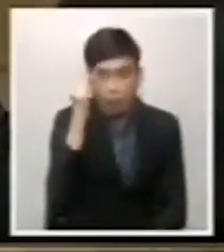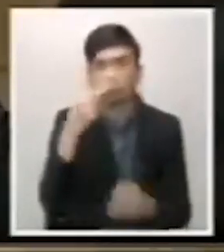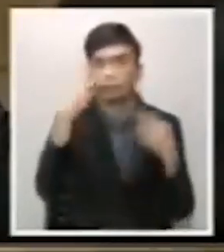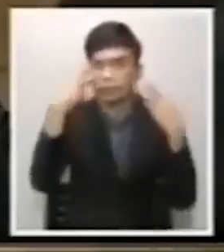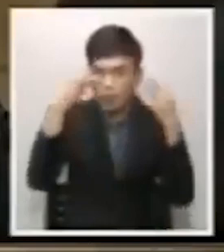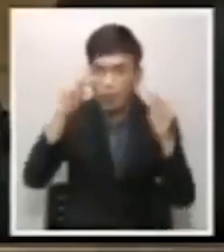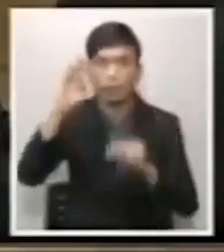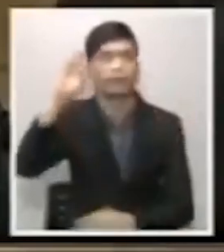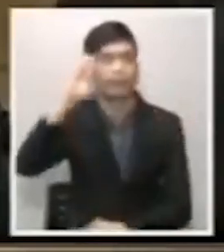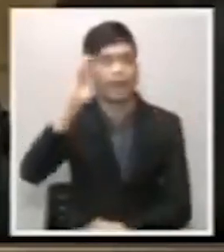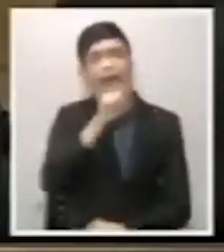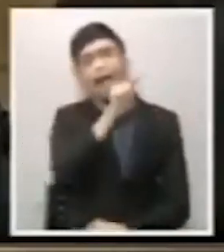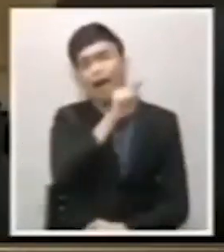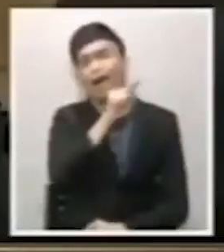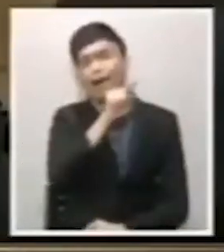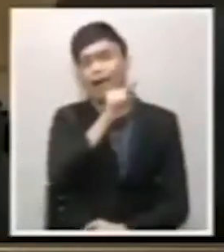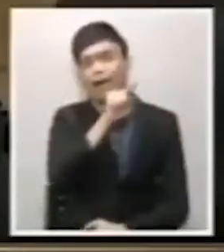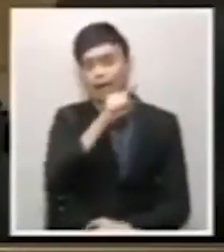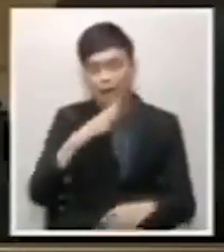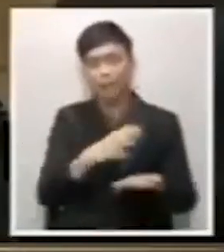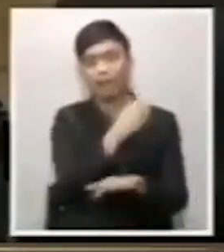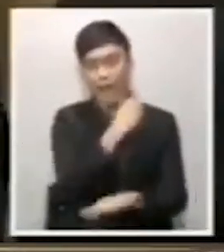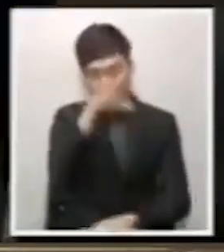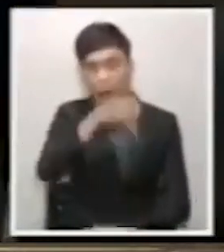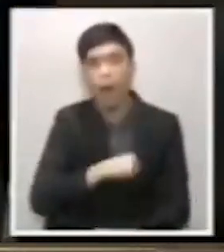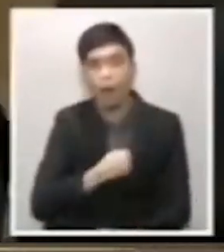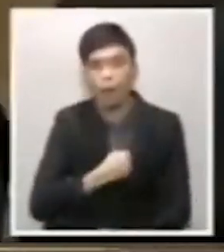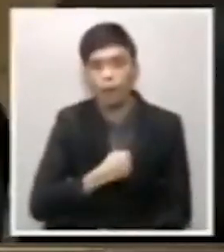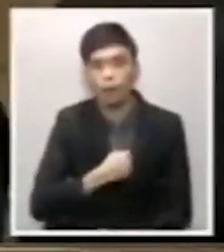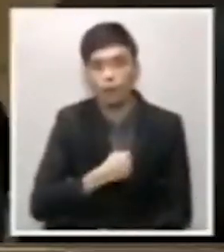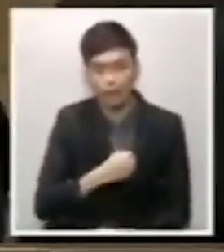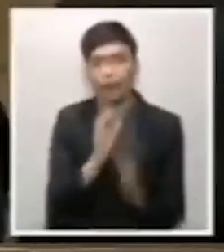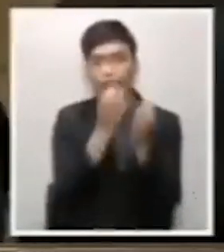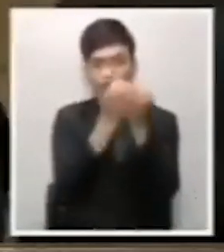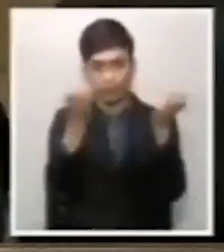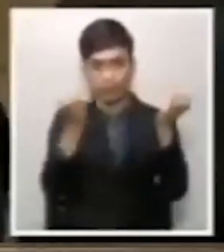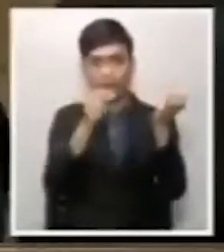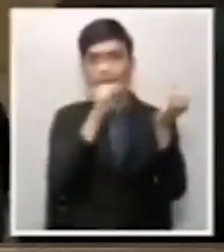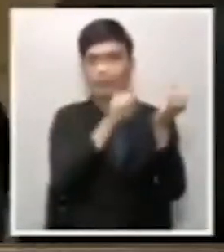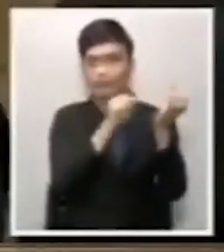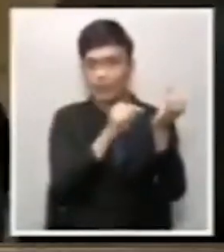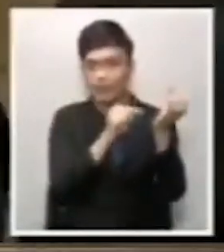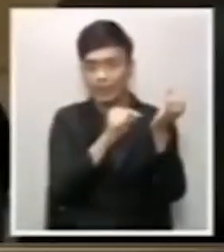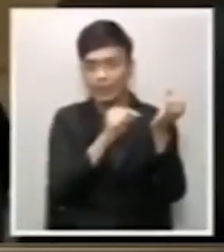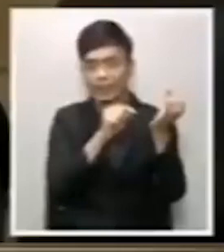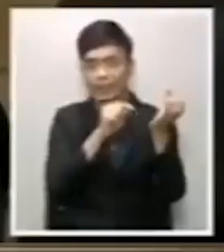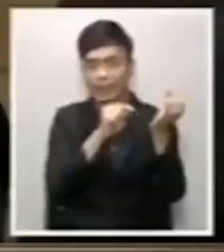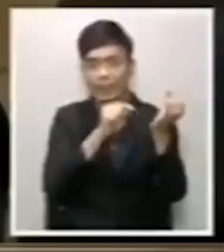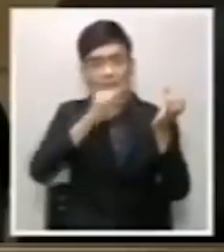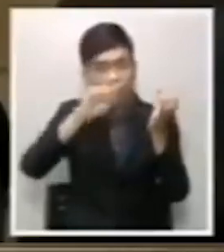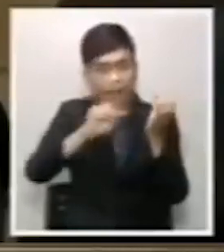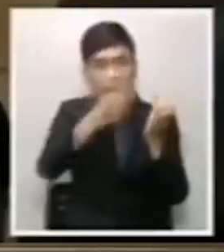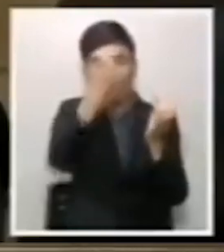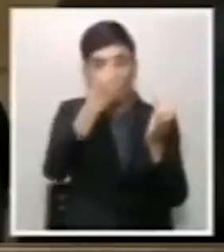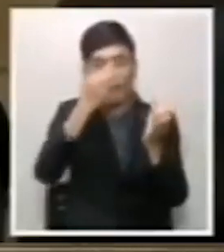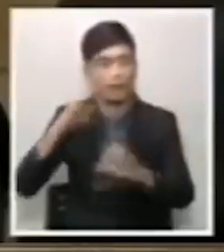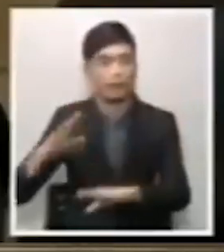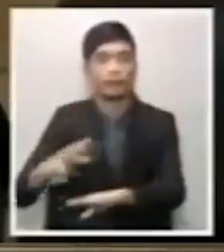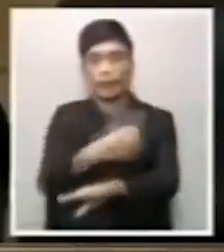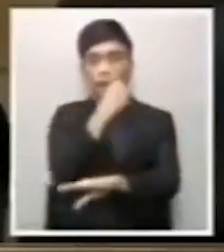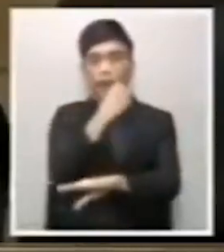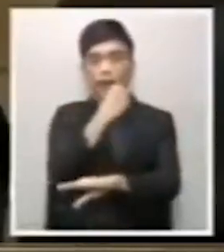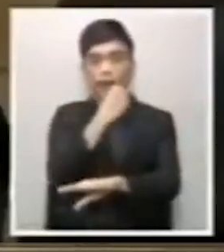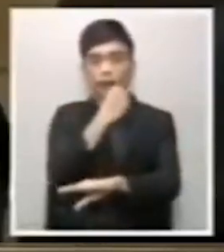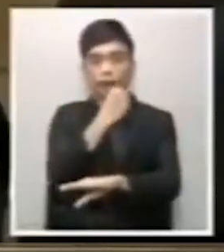าเรารู้ดีว่ารัฐธรรมนูญฉบับนี้เป็นรัฐธรรมนูญที่เกิดจากการยึดอำนาจแล้วเกิดจากความ